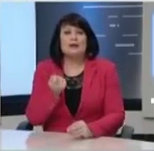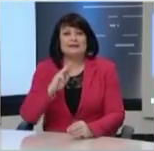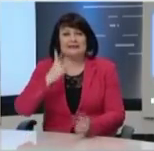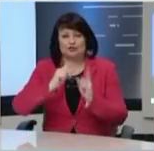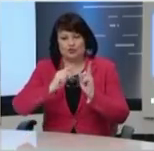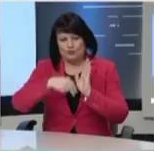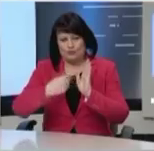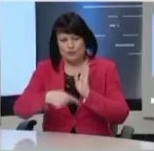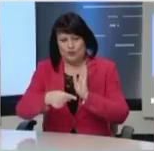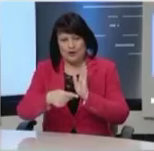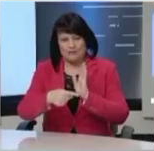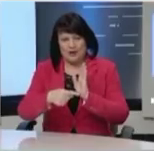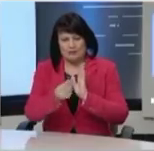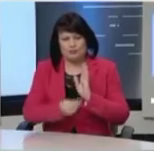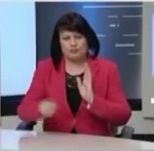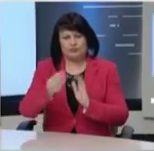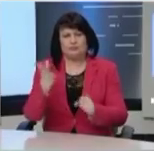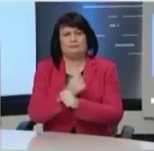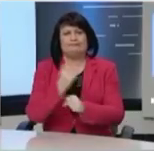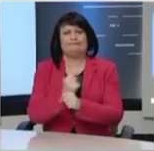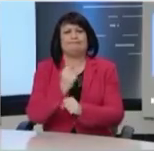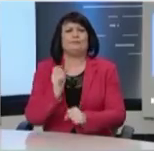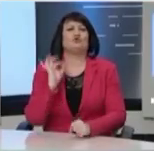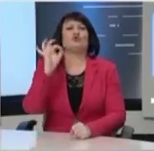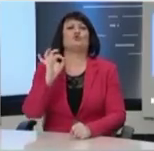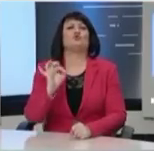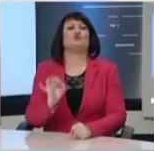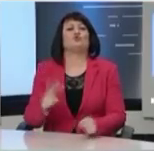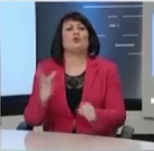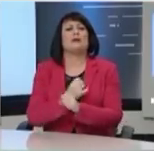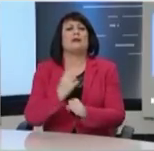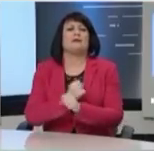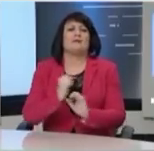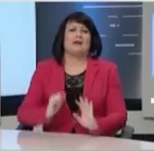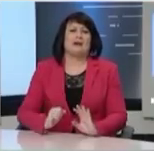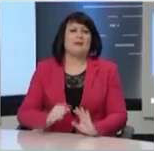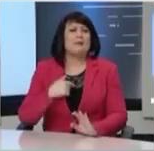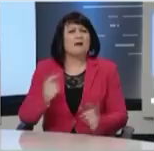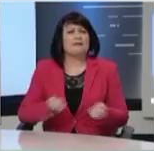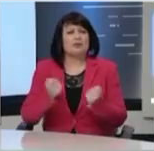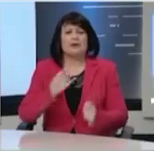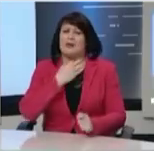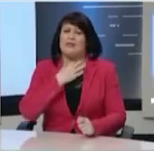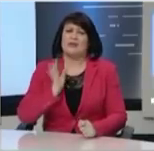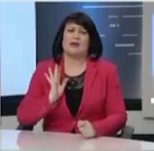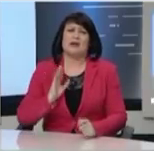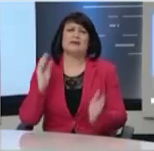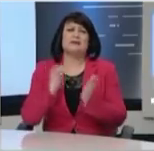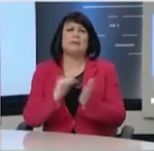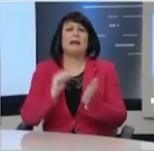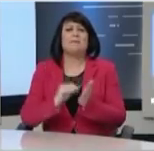προγράμματος υπερκαλύφθηκαν κατά πολύ. Και μάλιστα αυτό συνέβη χωρίς να χρειαστούν νέοι